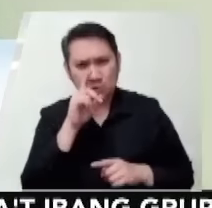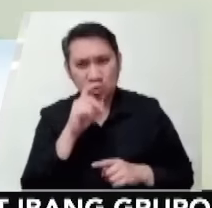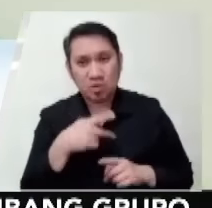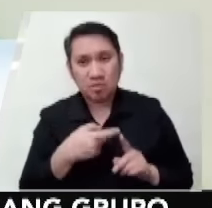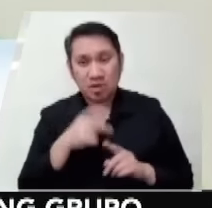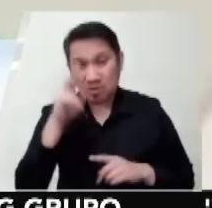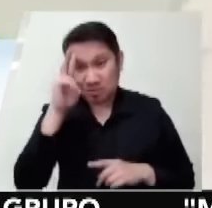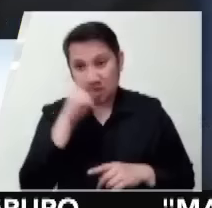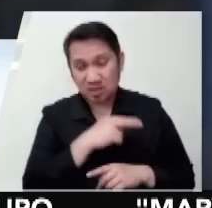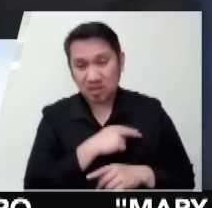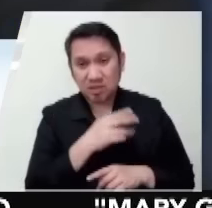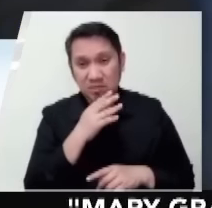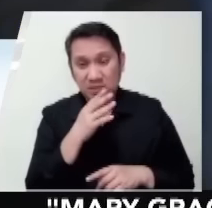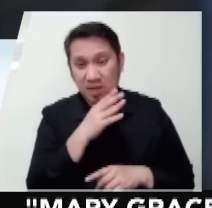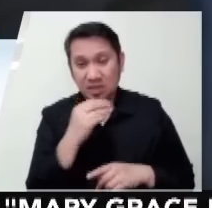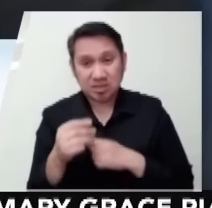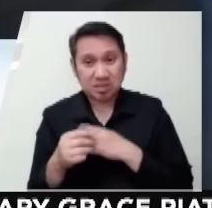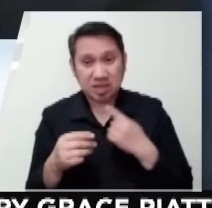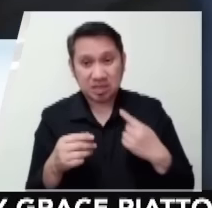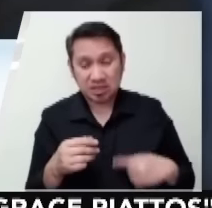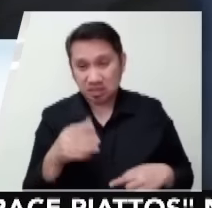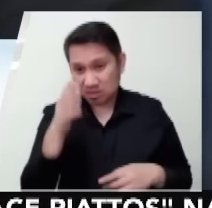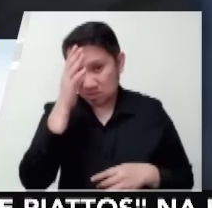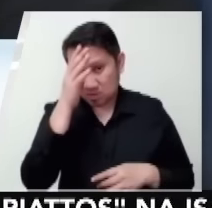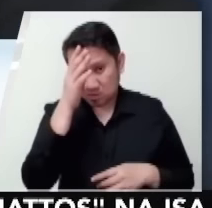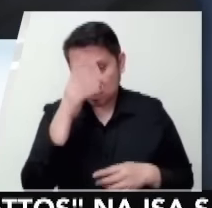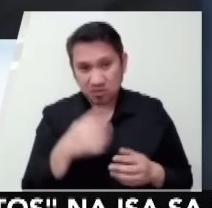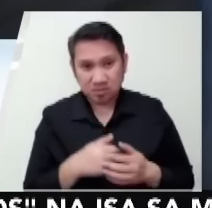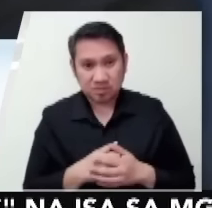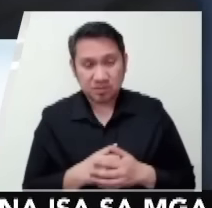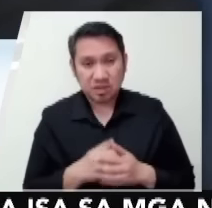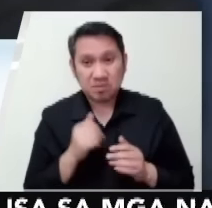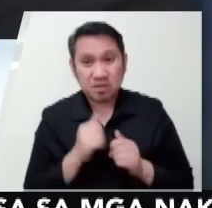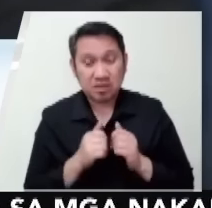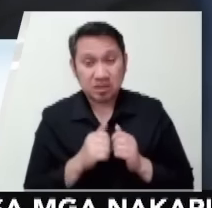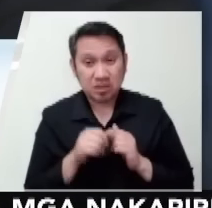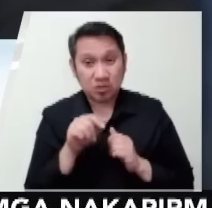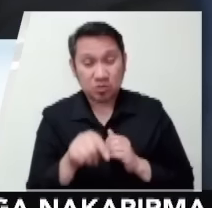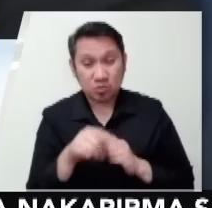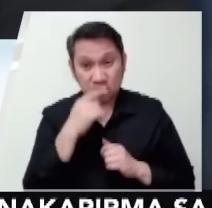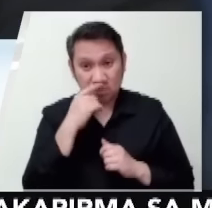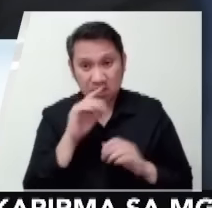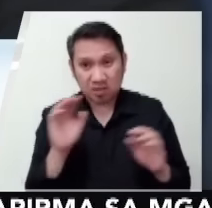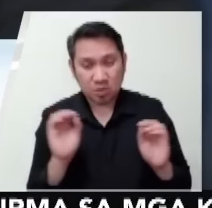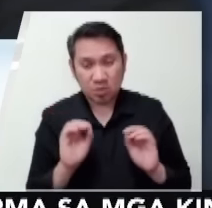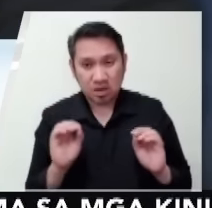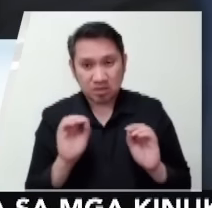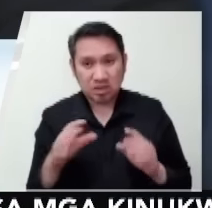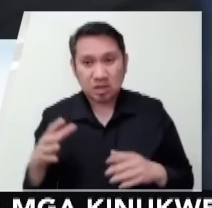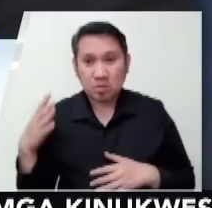at Chinese na ama. Lumalabas na yung bata stateless dahil wala siyang, maghihintay pa siya